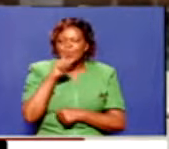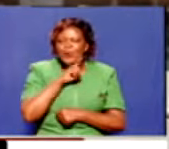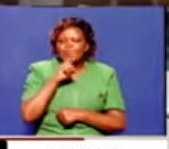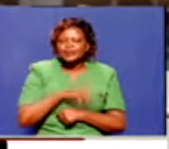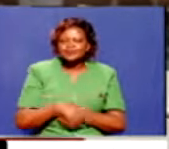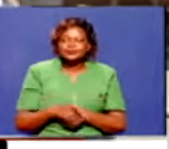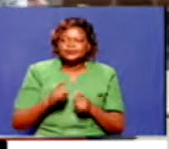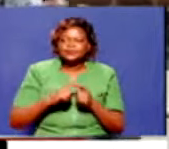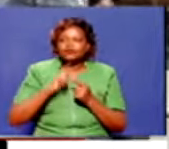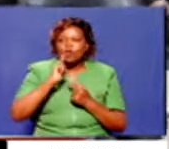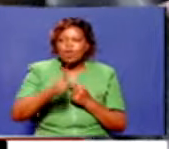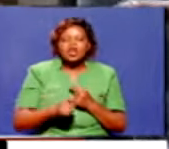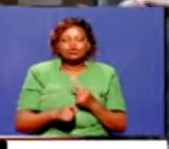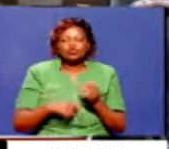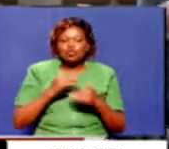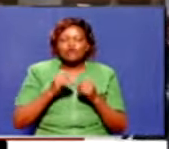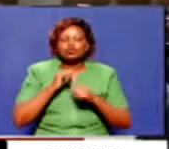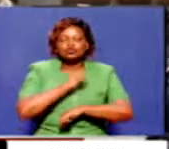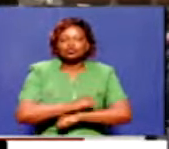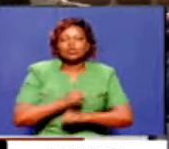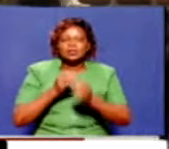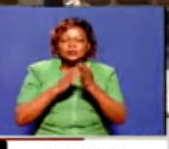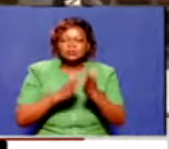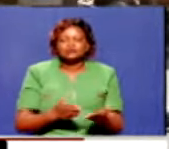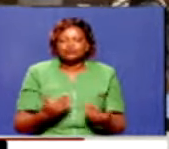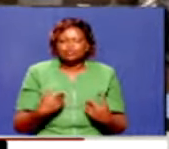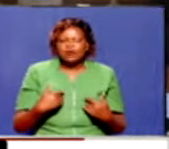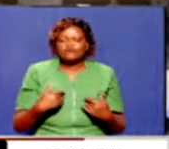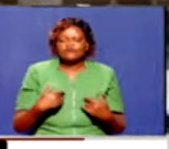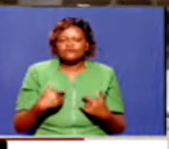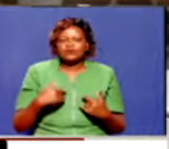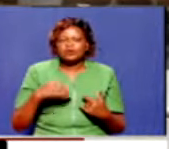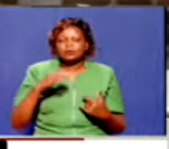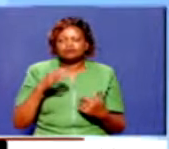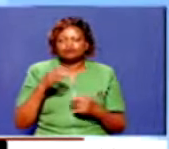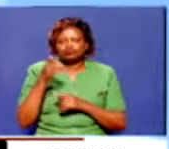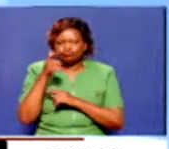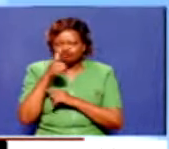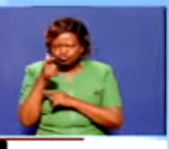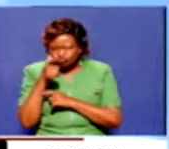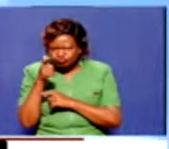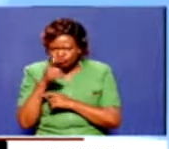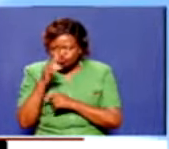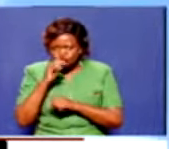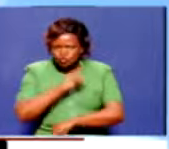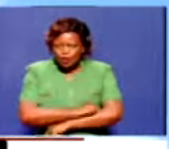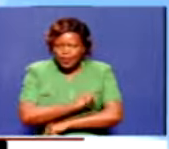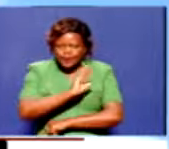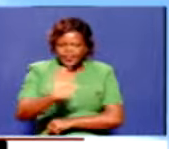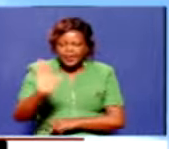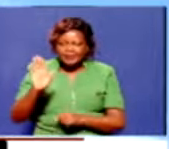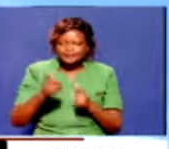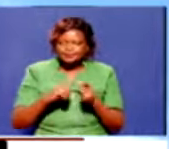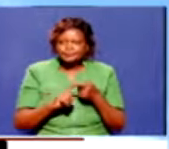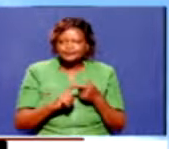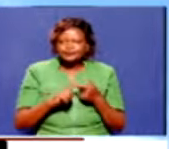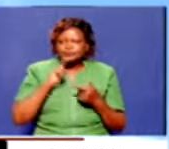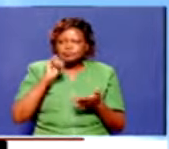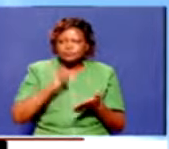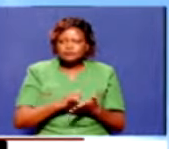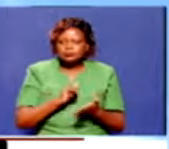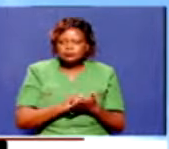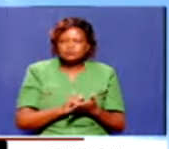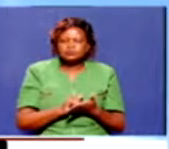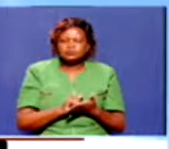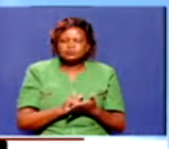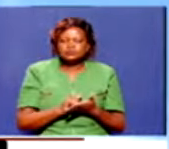amewaagiza wasimamizi wote wa shule kuweka kamera za CCTV katika shule zao. Nuga pia alisema kuwa matumizi